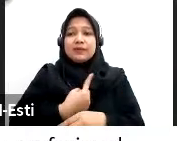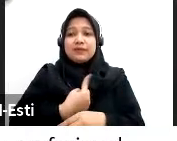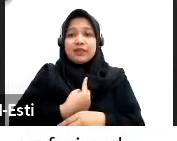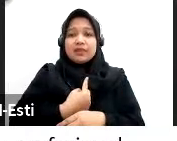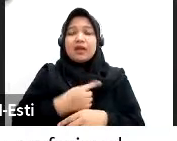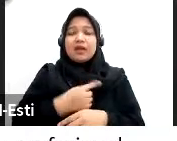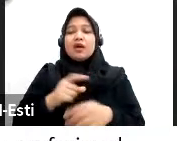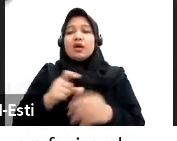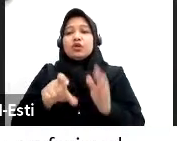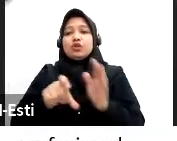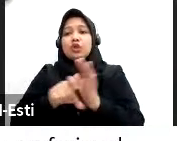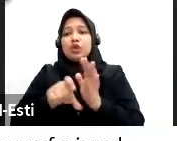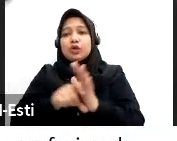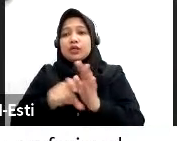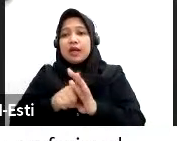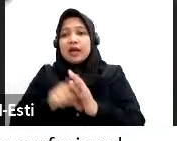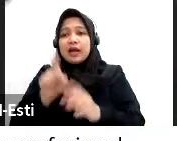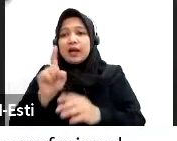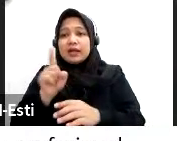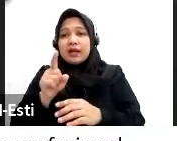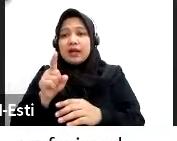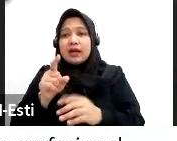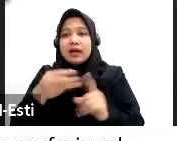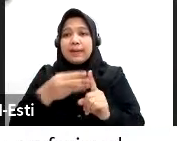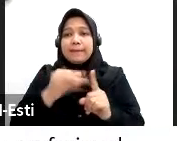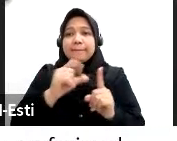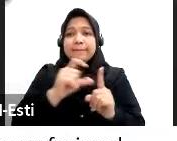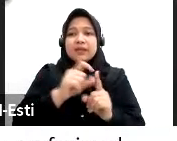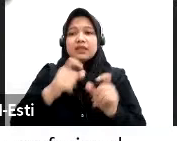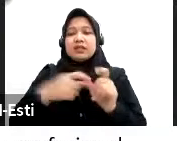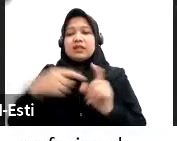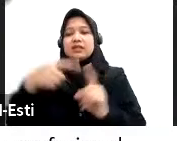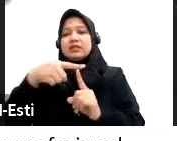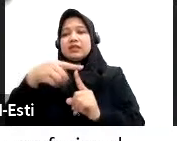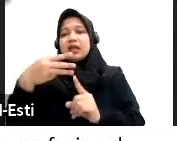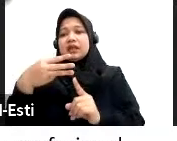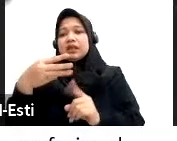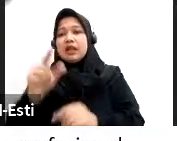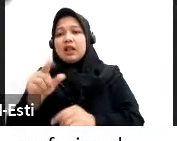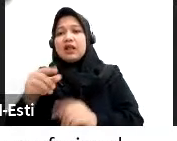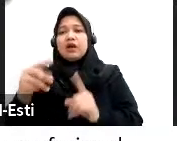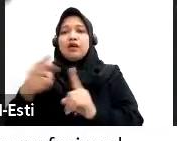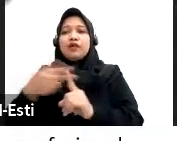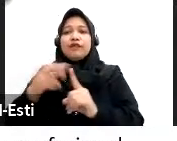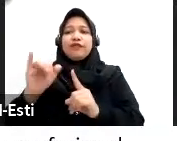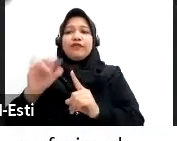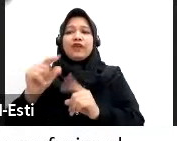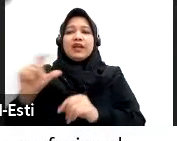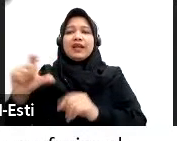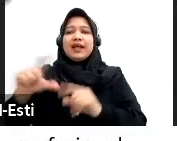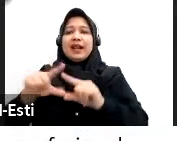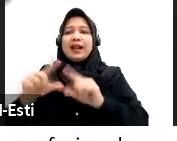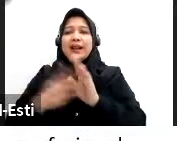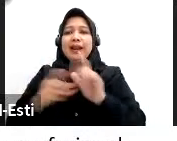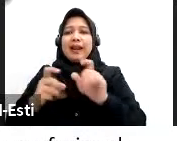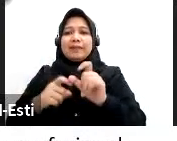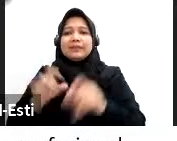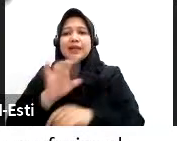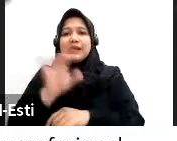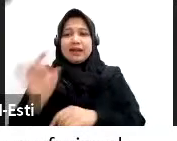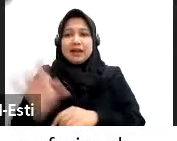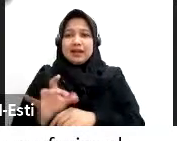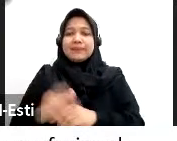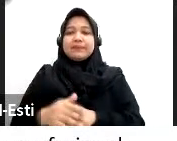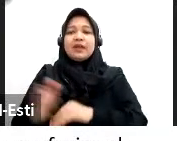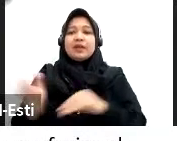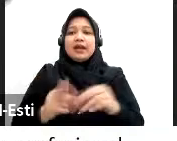contohnya disebutkan di dalam slide ada Battle sekle internet omsel dan juga clearos sementara kelompok platform yang